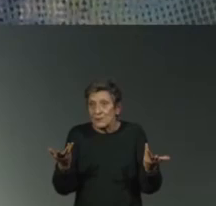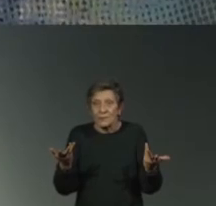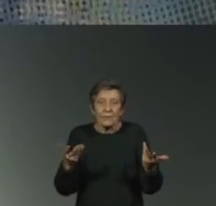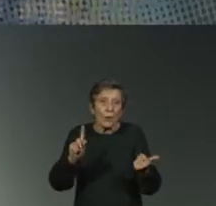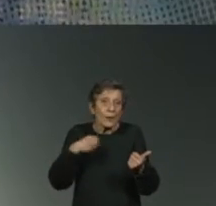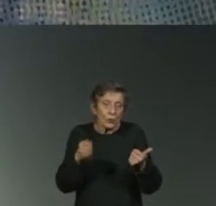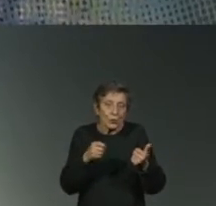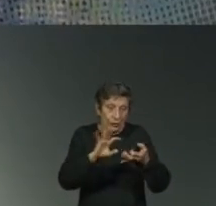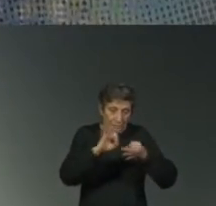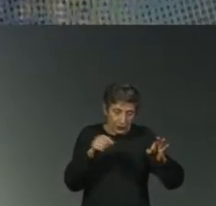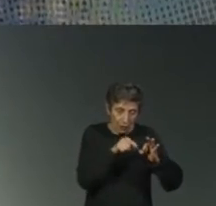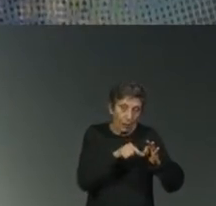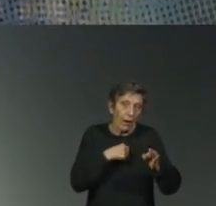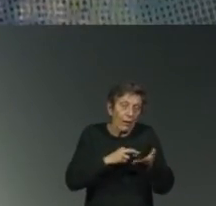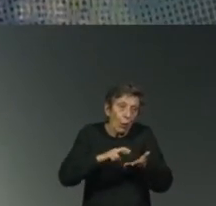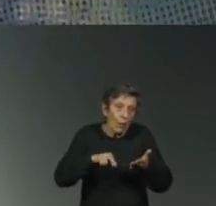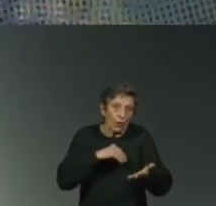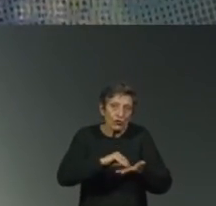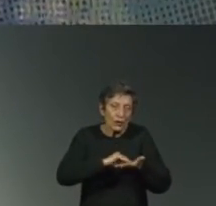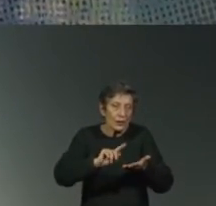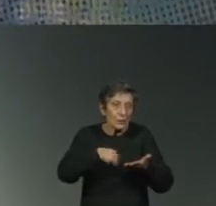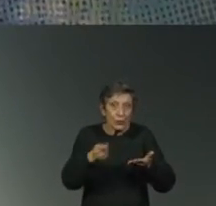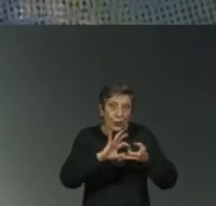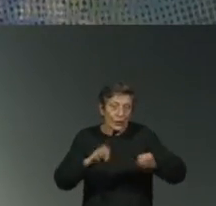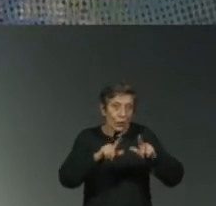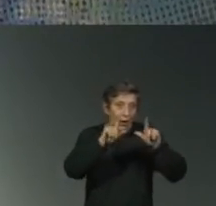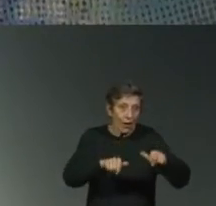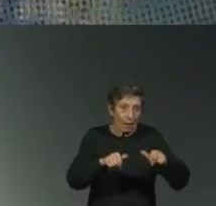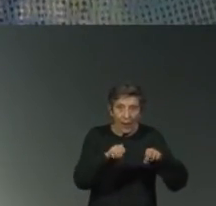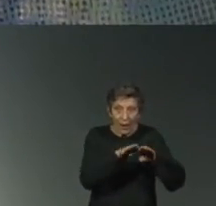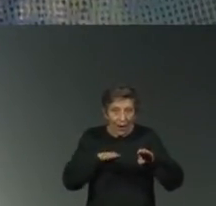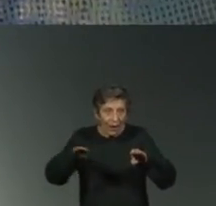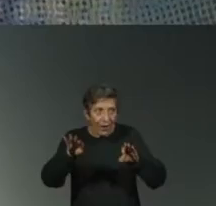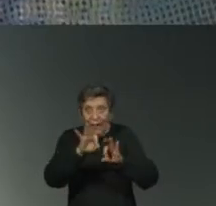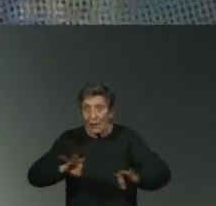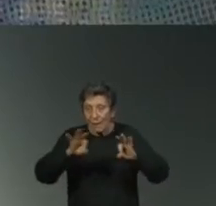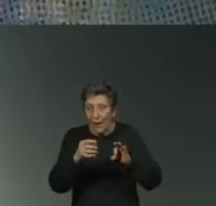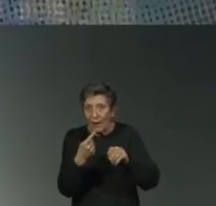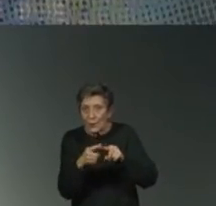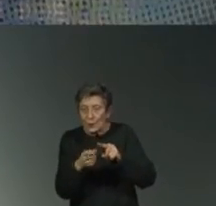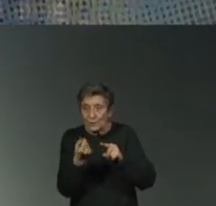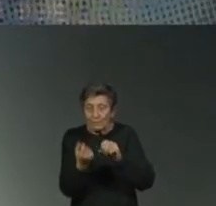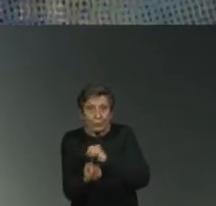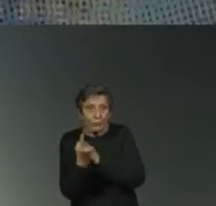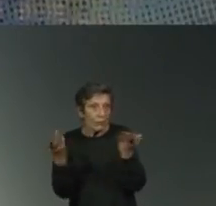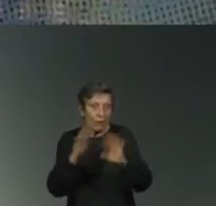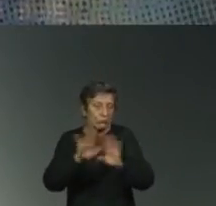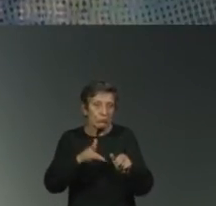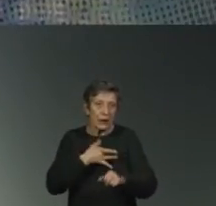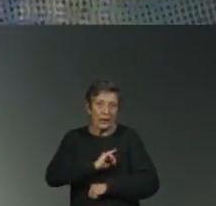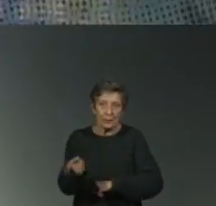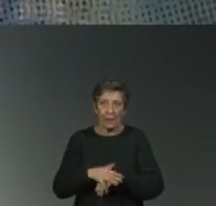puisque j'écris des romans. Ça ne m'intéresse pas. Et donc, lorsque je porte un livre en